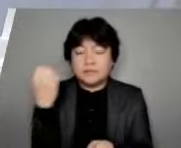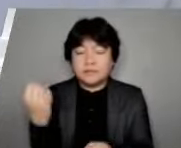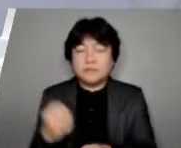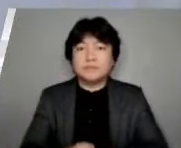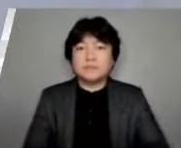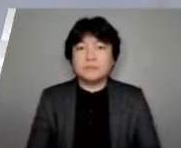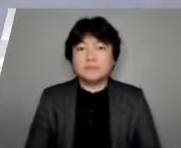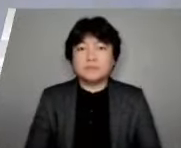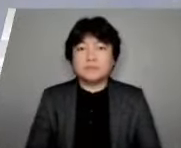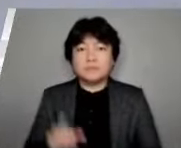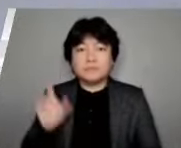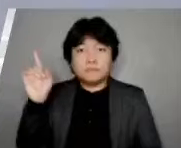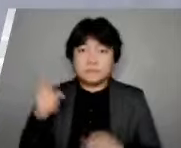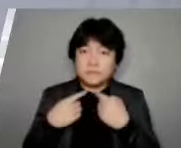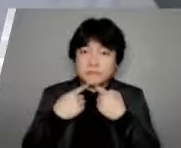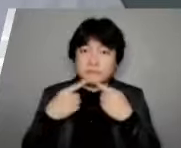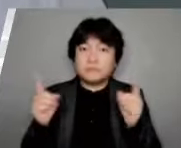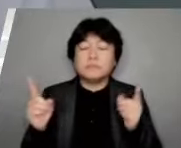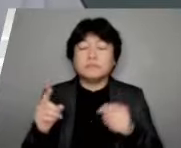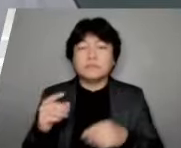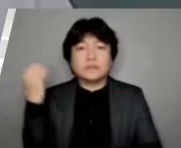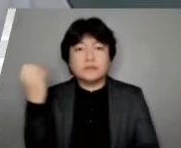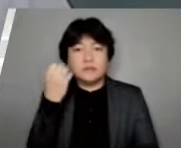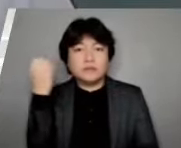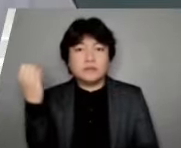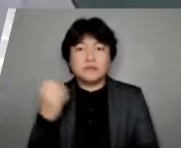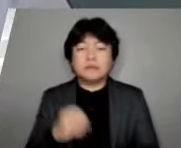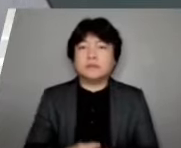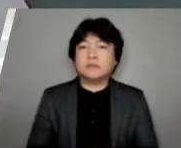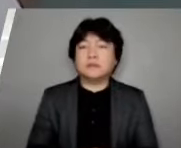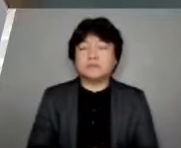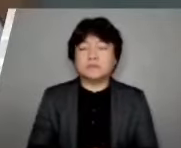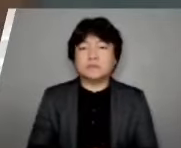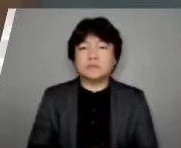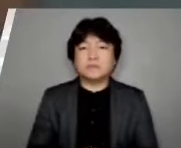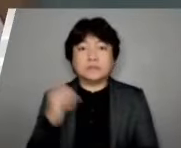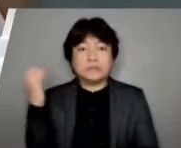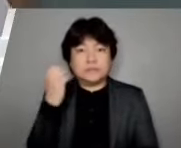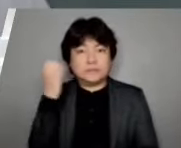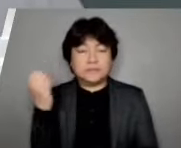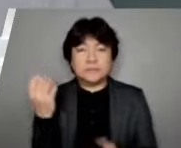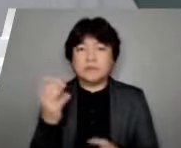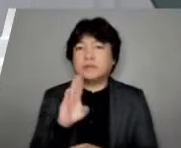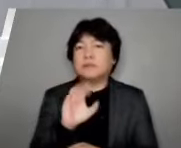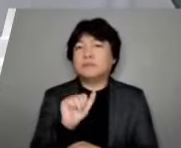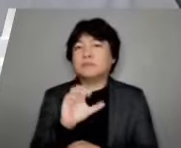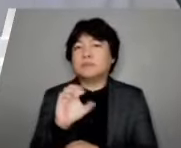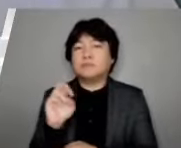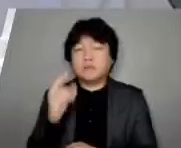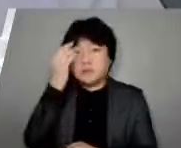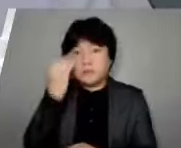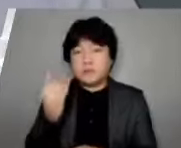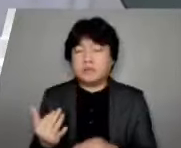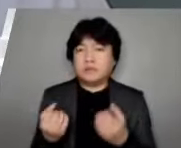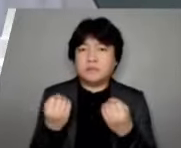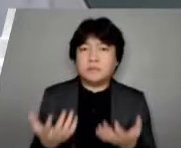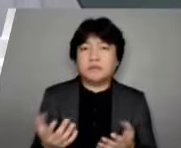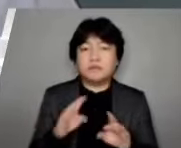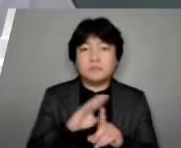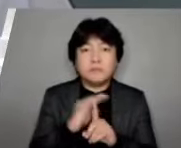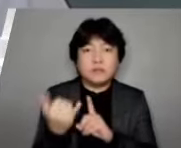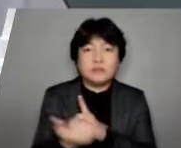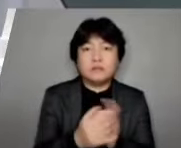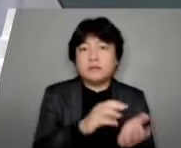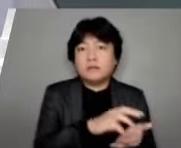po natin na under calamity na po, state of calamity ang lungsod ng Bacoor, dahil marami po sa ating mga barangay, particular na sa District